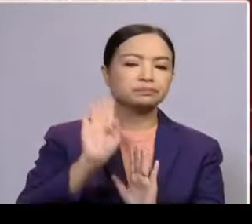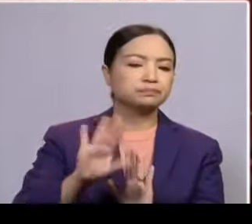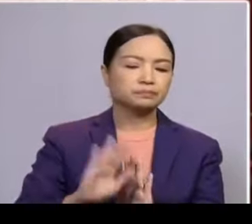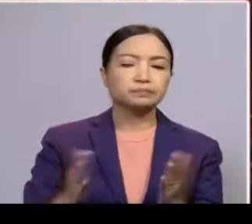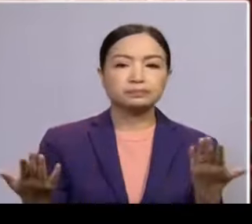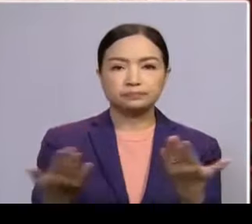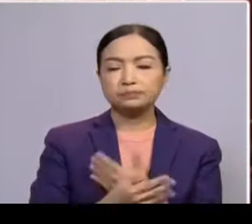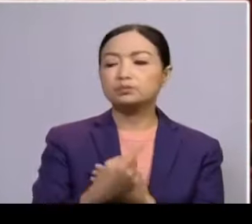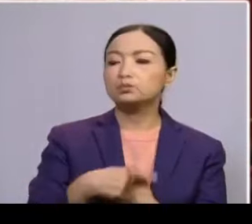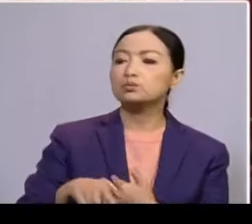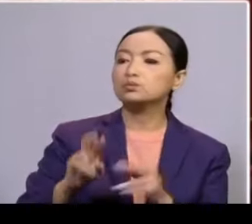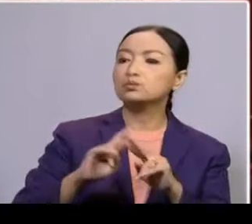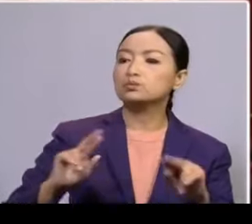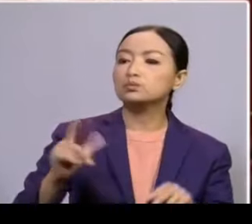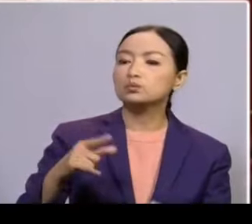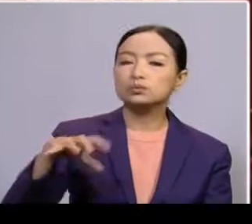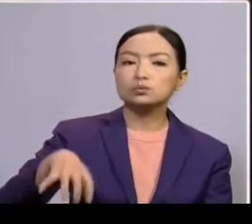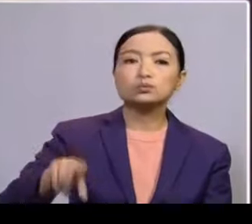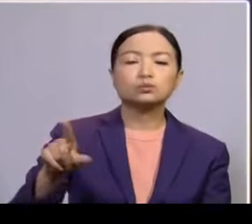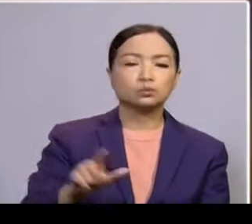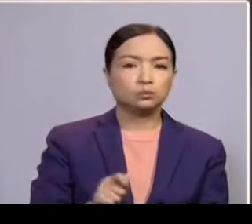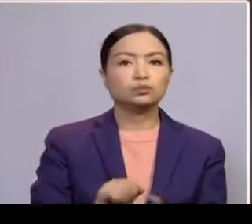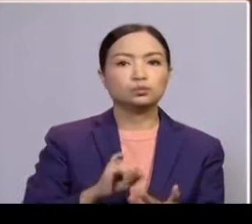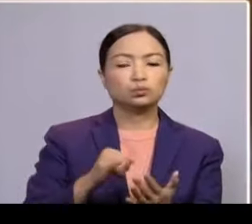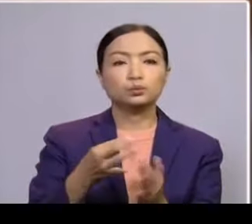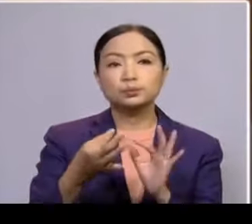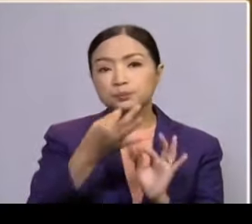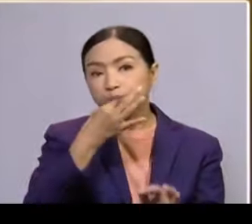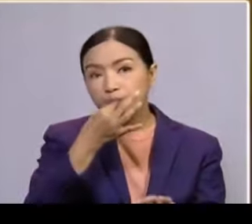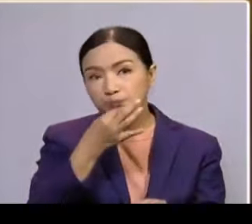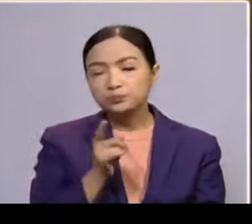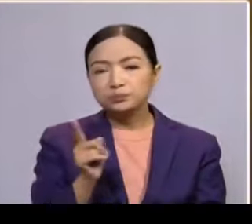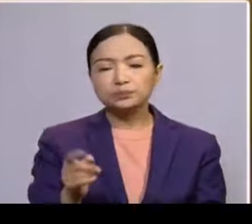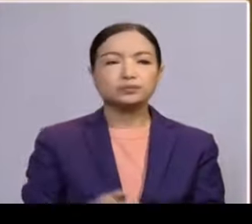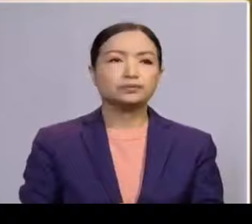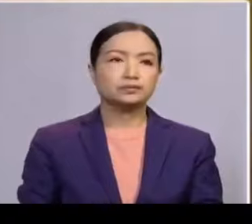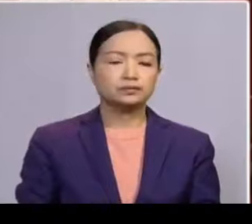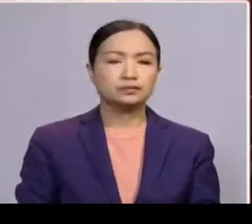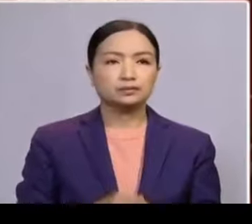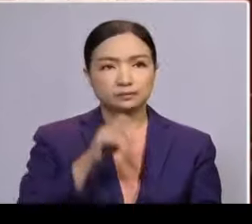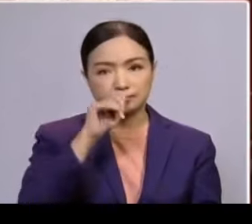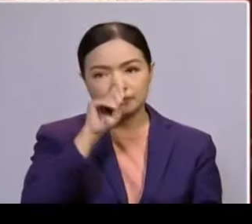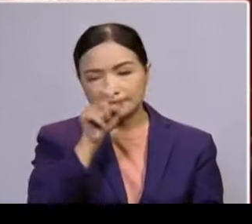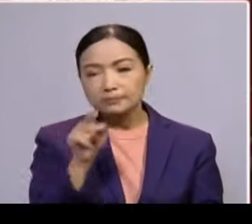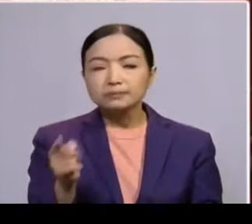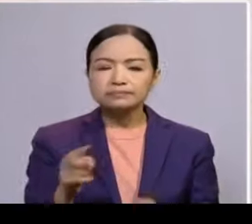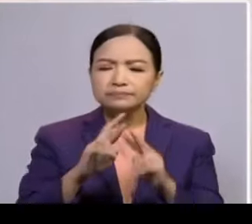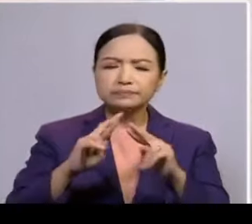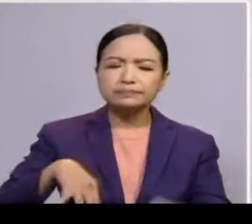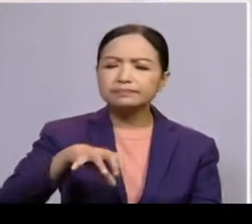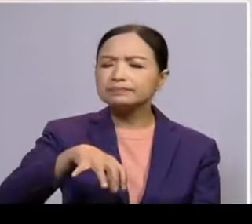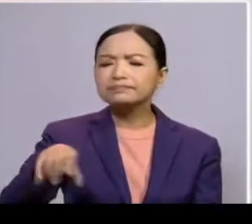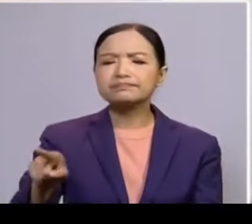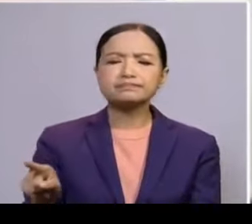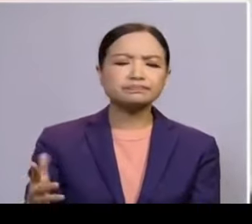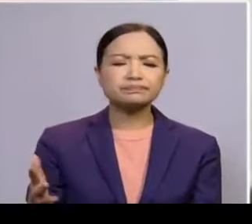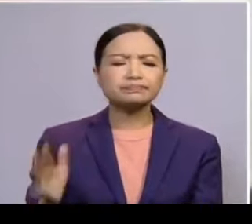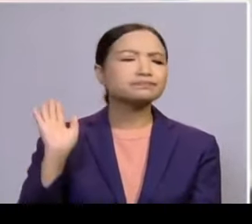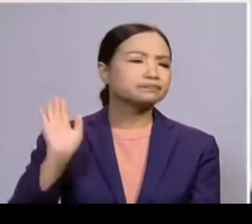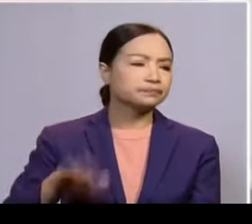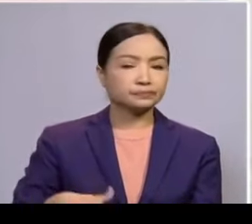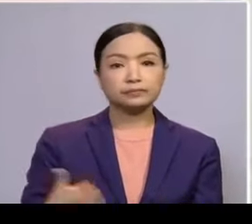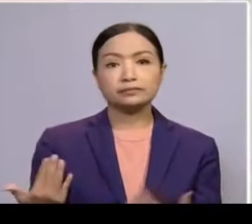ทองแถวอ้อมน้อยในจังหวัดสมุทรสาครซึ่งเป็นรอยต่อถนนพุทธมณฑลสาย 4แต่ก็ไม่พบร้านที่สะดวกจะไปก่อเหตุ